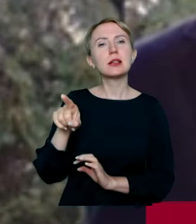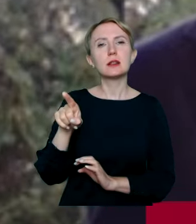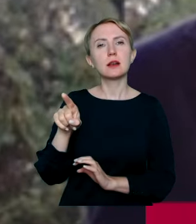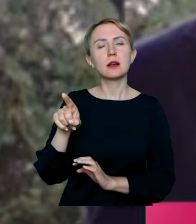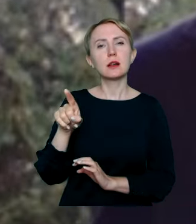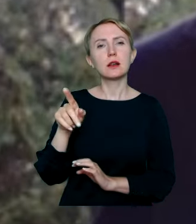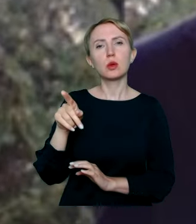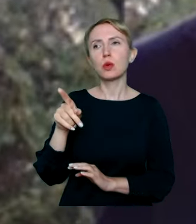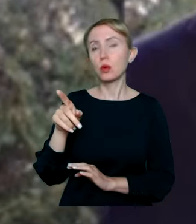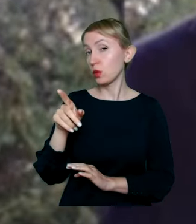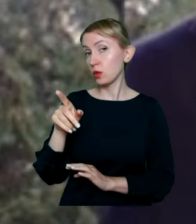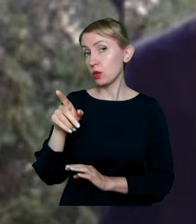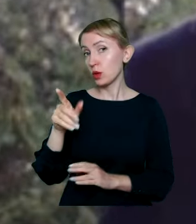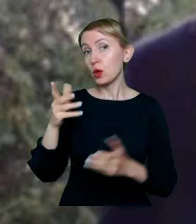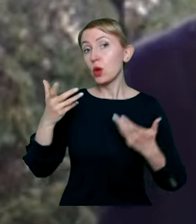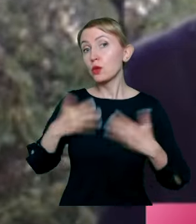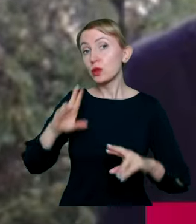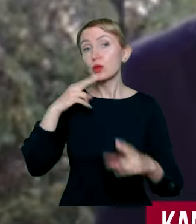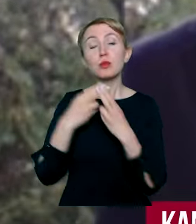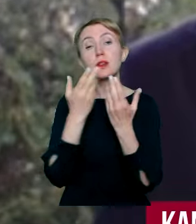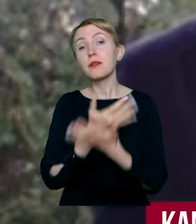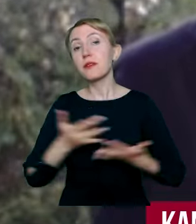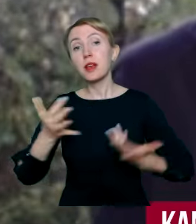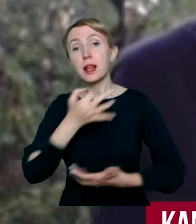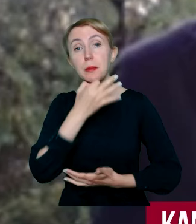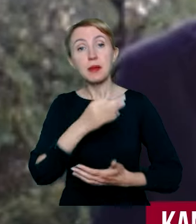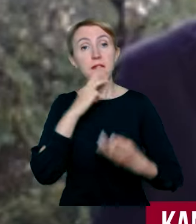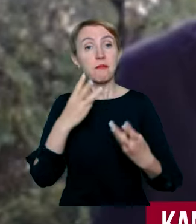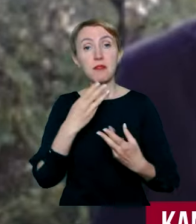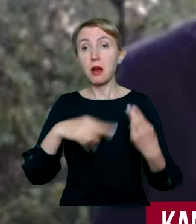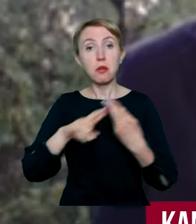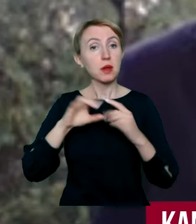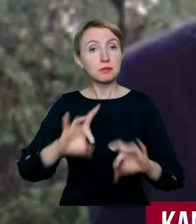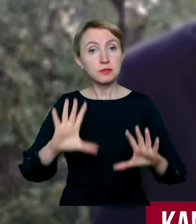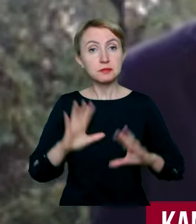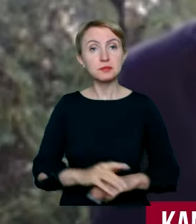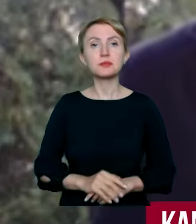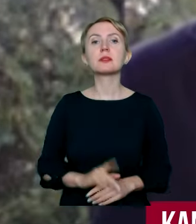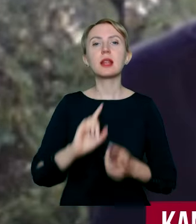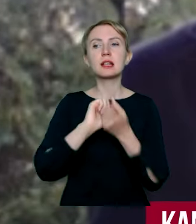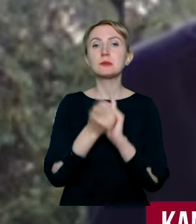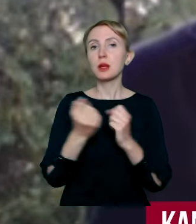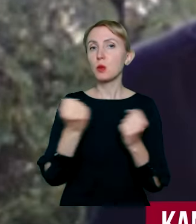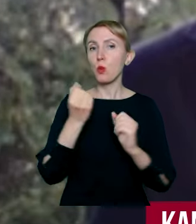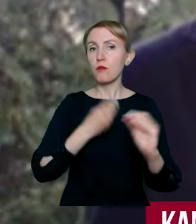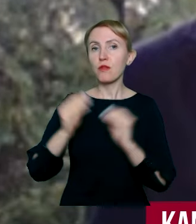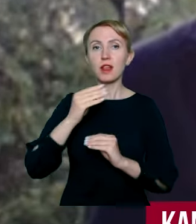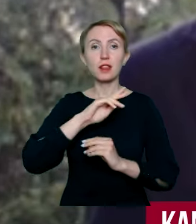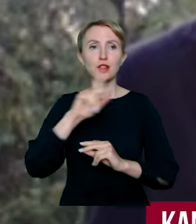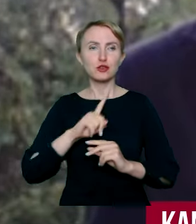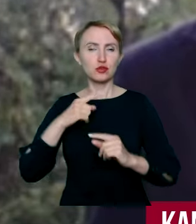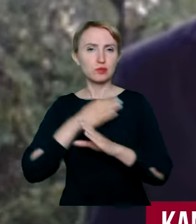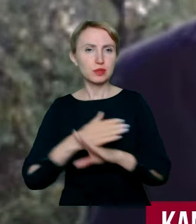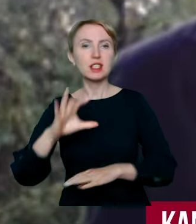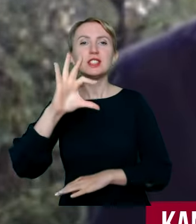ucieka od odpowiedzi na wiele ważnych pytań i kapitał zmiany jest dużo większy niż kapitał kontynuacji. W